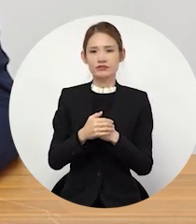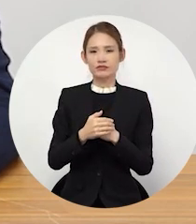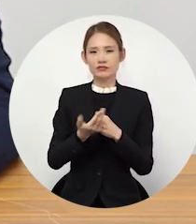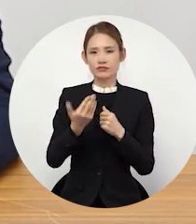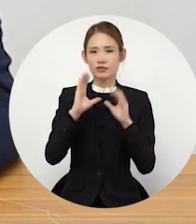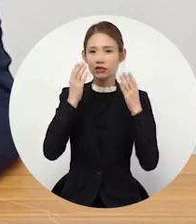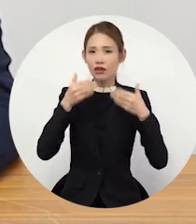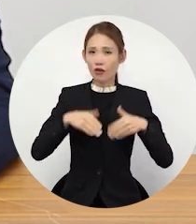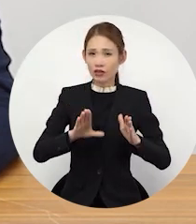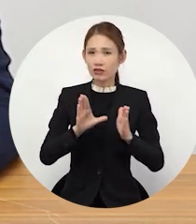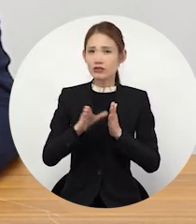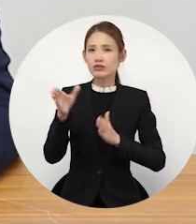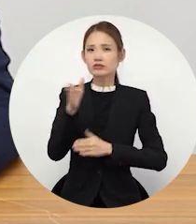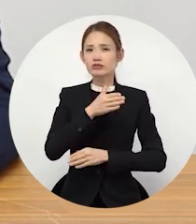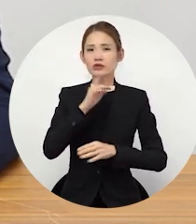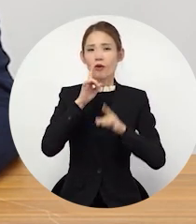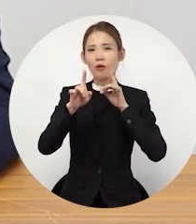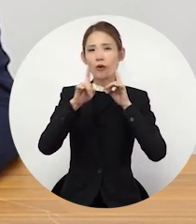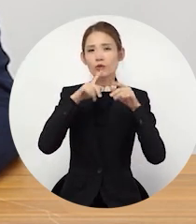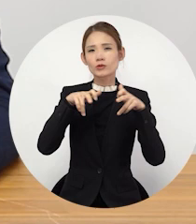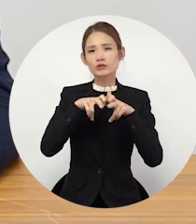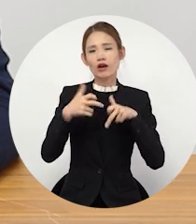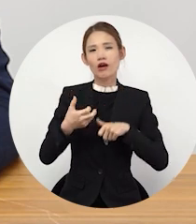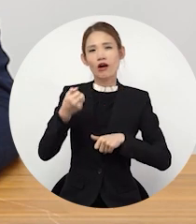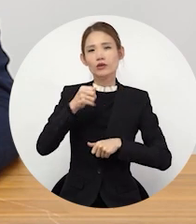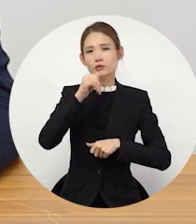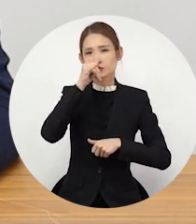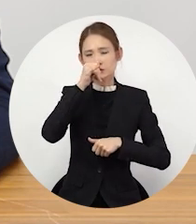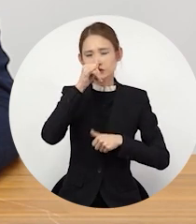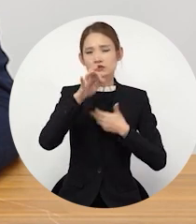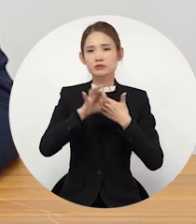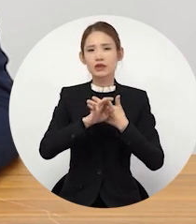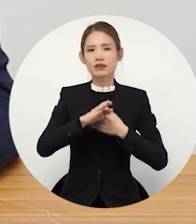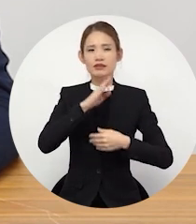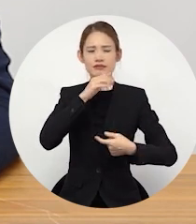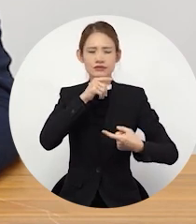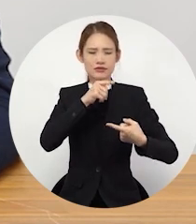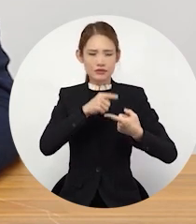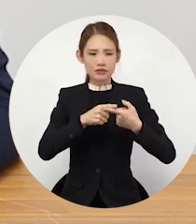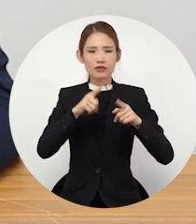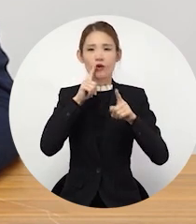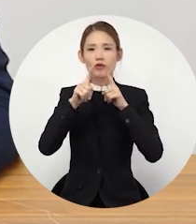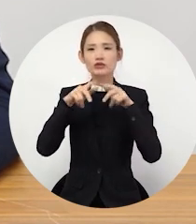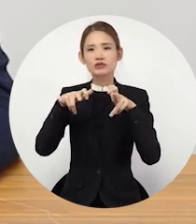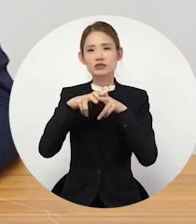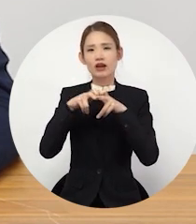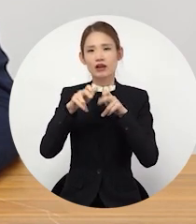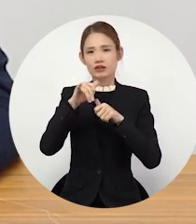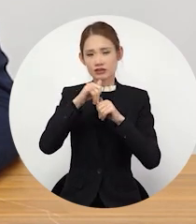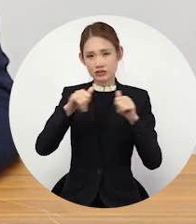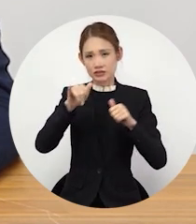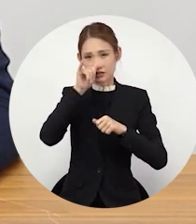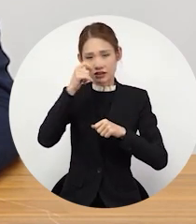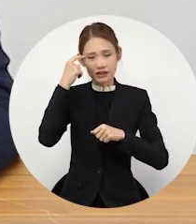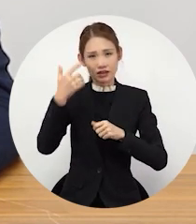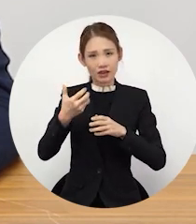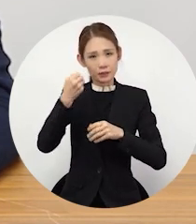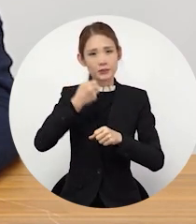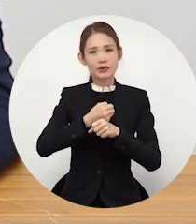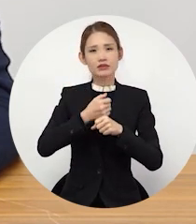네. 그런데 태어날 때부터 언어 장애를 갖고 계신 분은 당연히 언어 장애인이야 라고 생각을